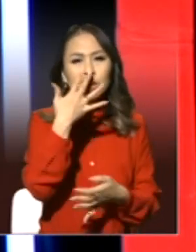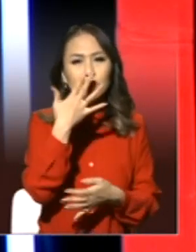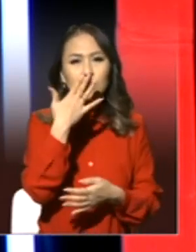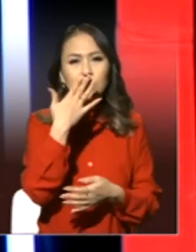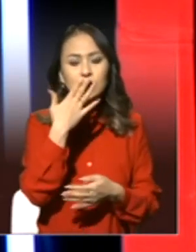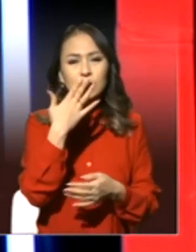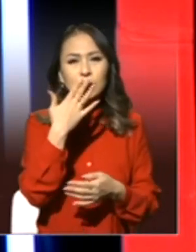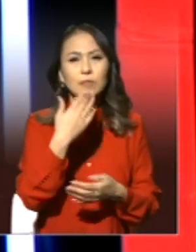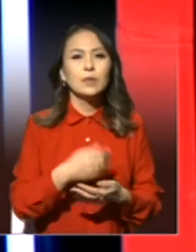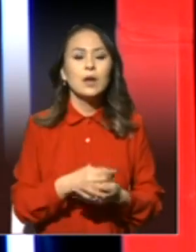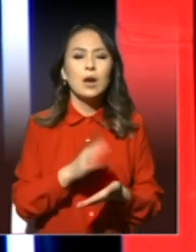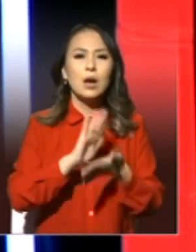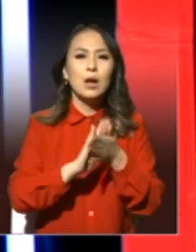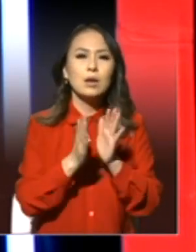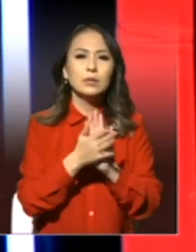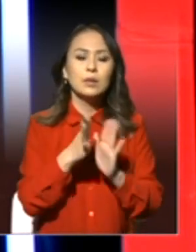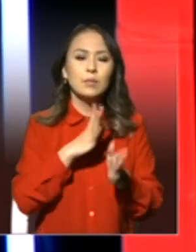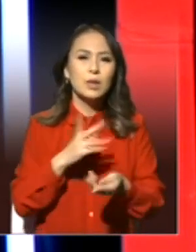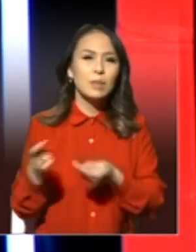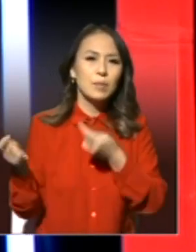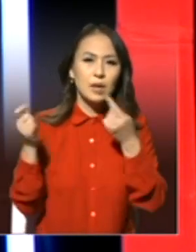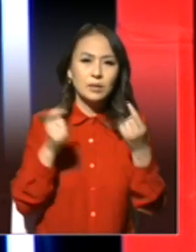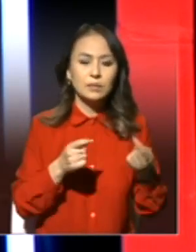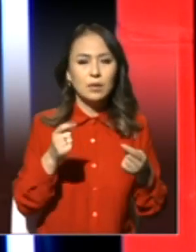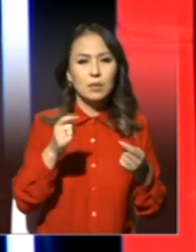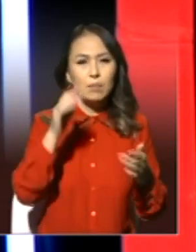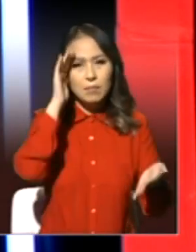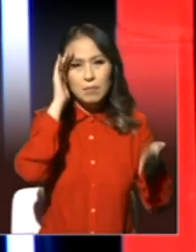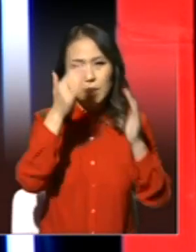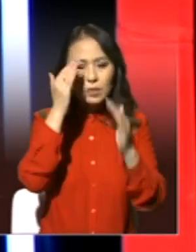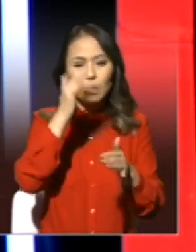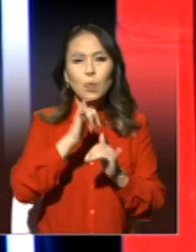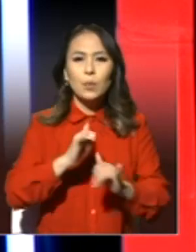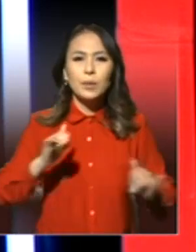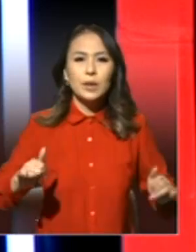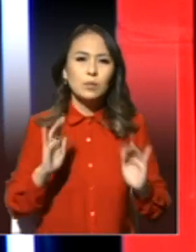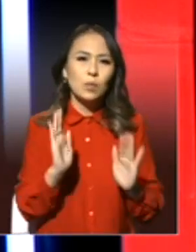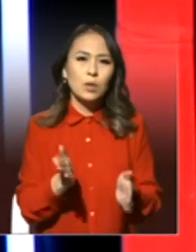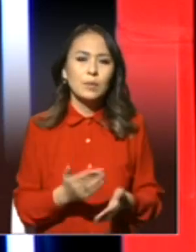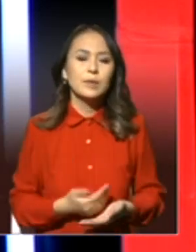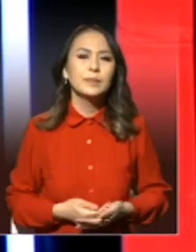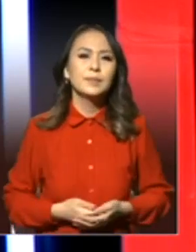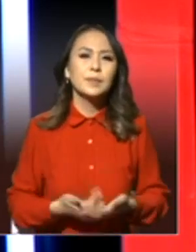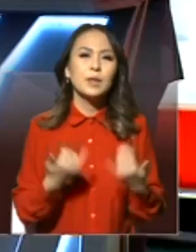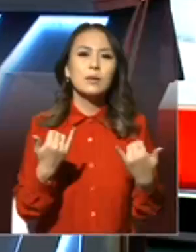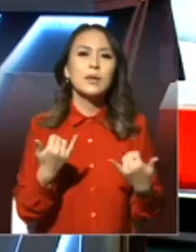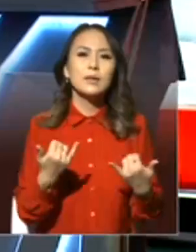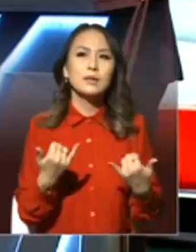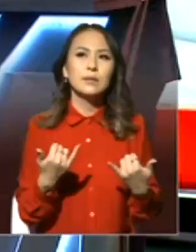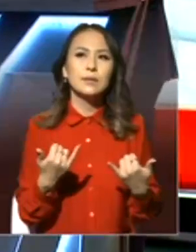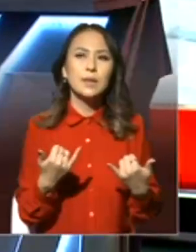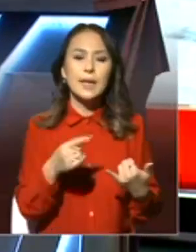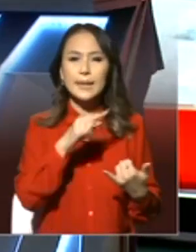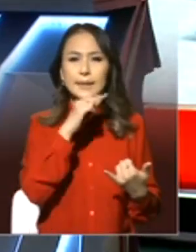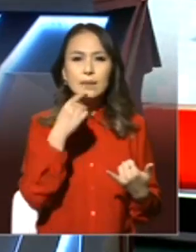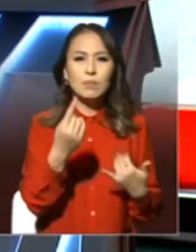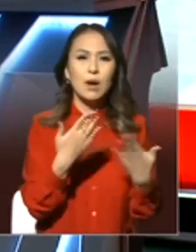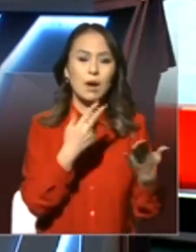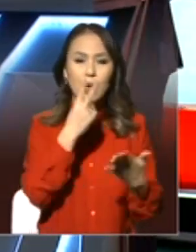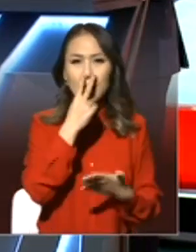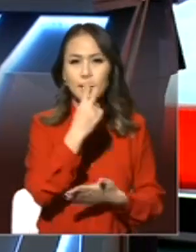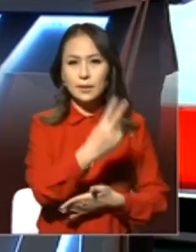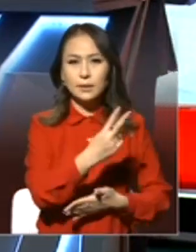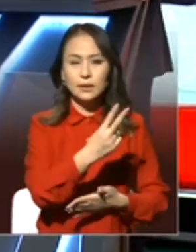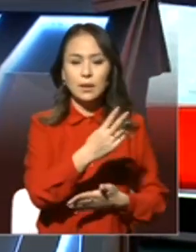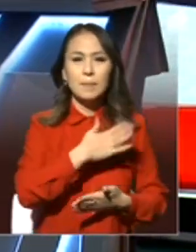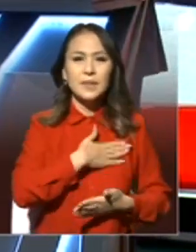жаңағы контрабандалық жолмен келетін мәселелер көбейе ме деген сияқты. Ол әрине қазіргі мысалға біз Ресеймен қарағанда біздің